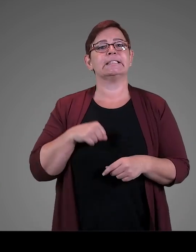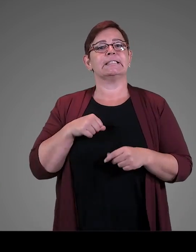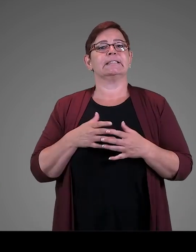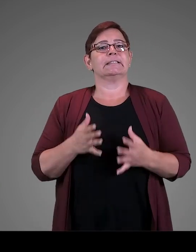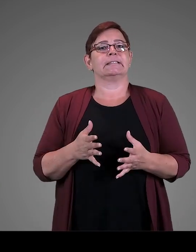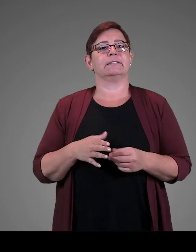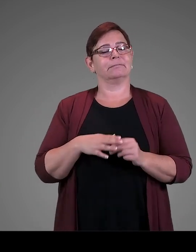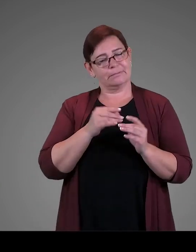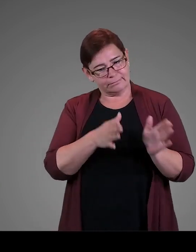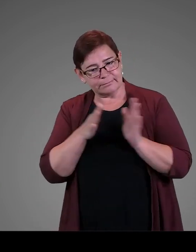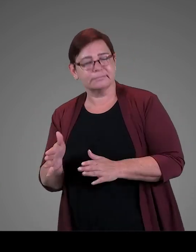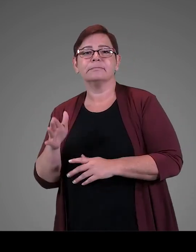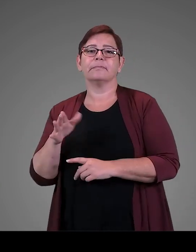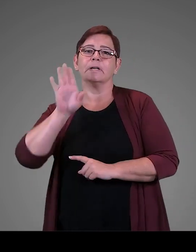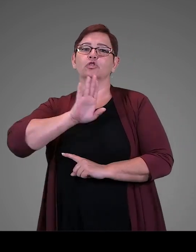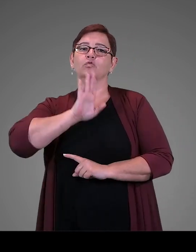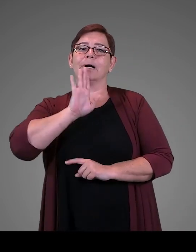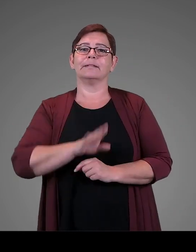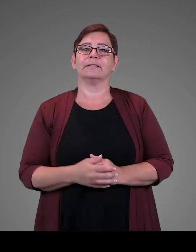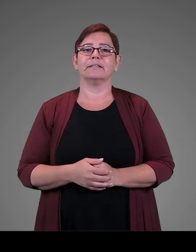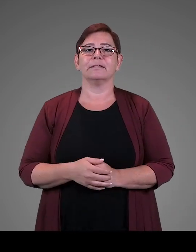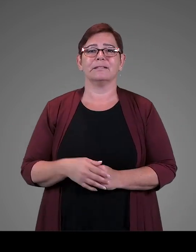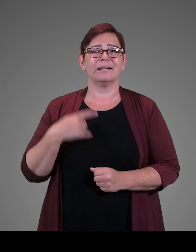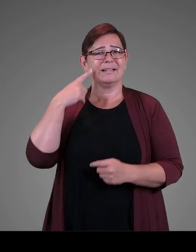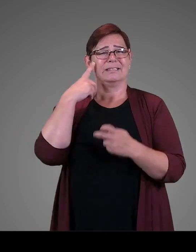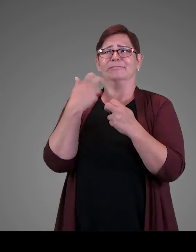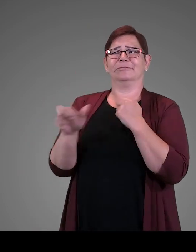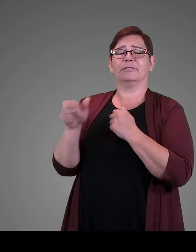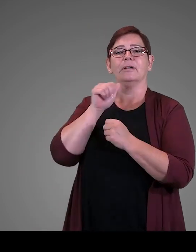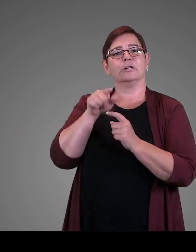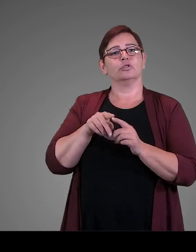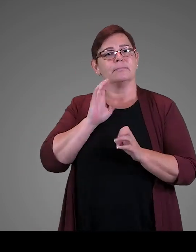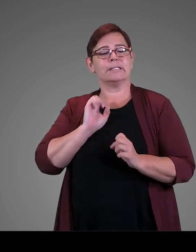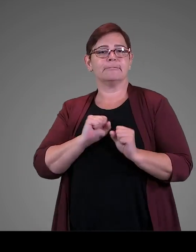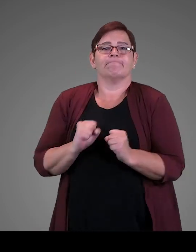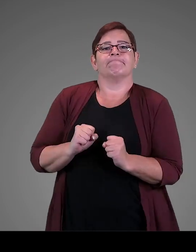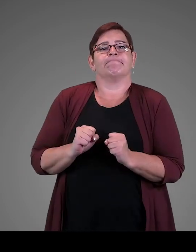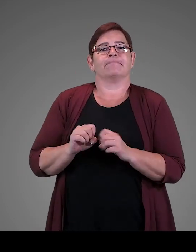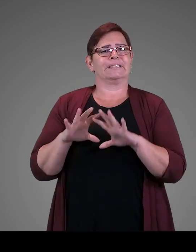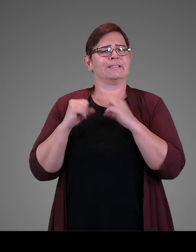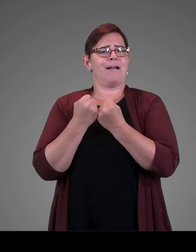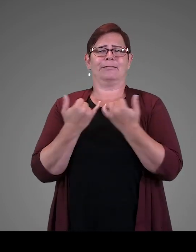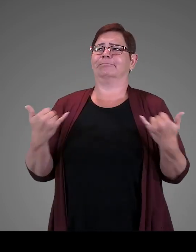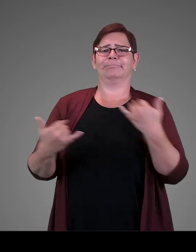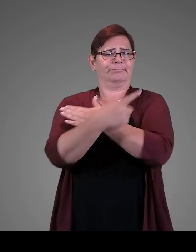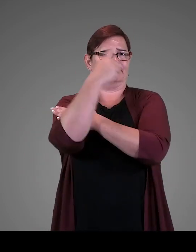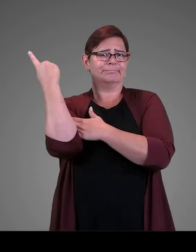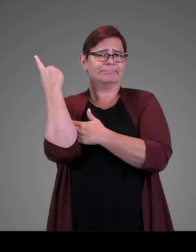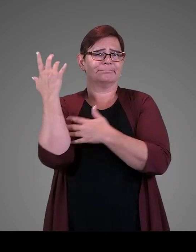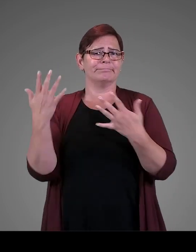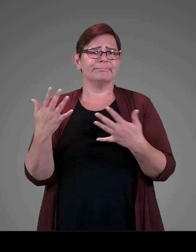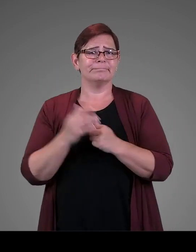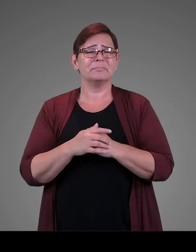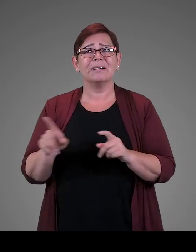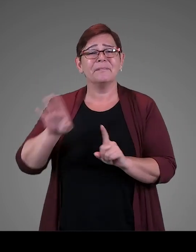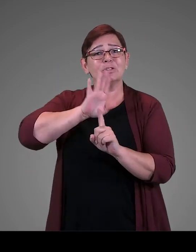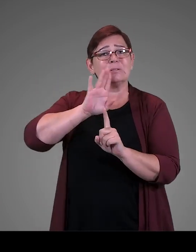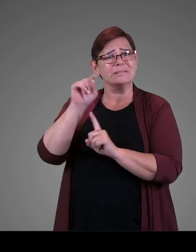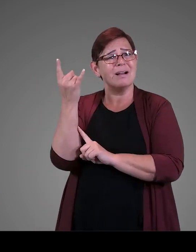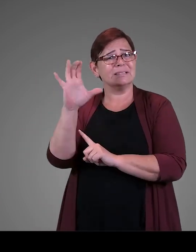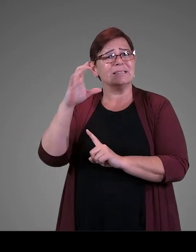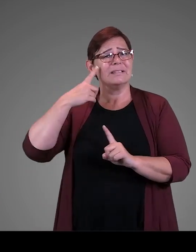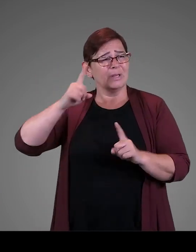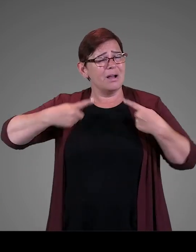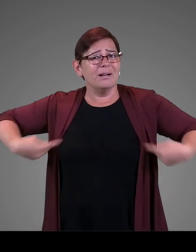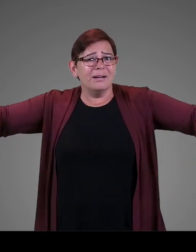anecdote. J'ai arrêté de chialer, mais j'ai trouvé un moyen d'agir par ailleurs. Mais tu as tellement raison. Et